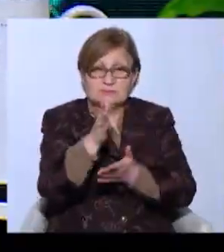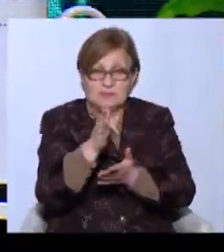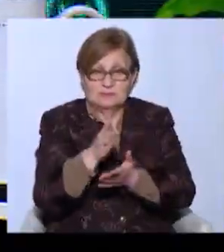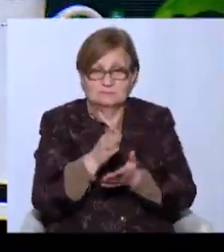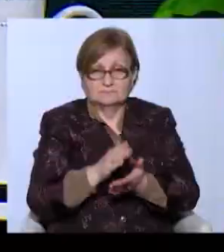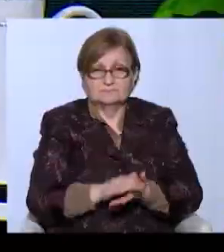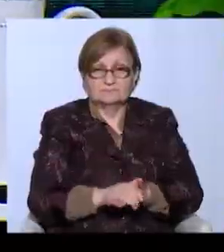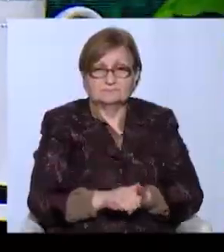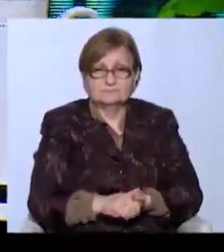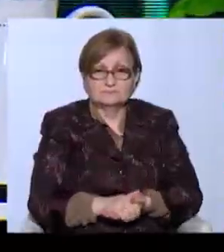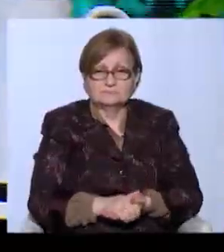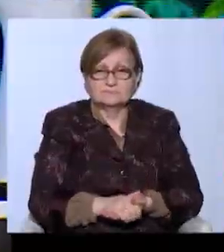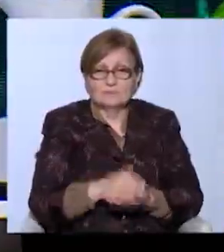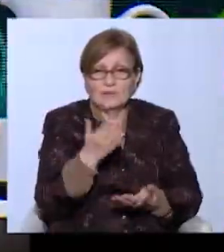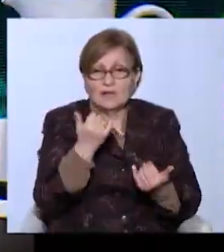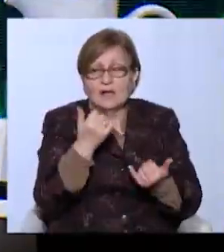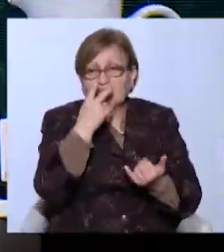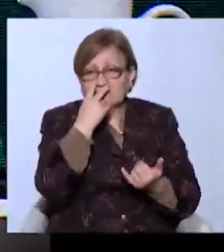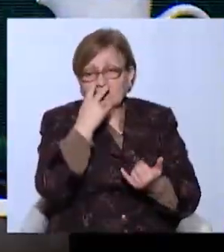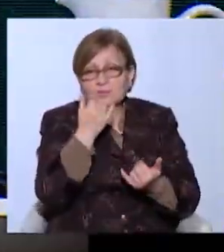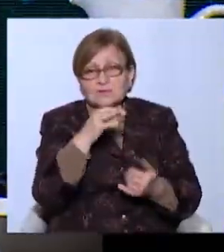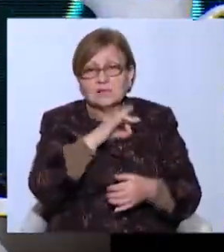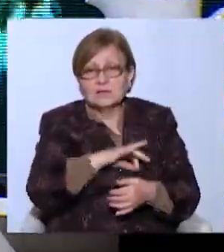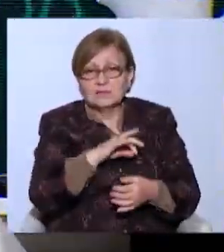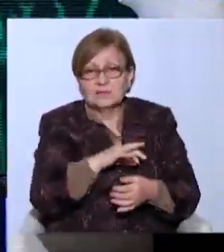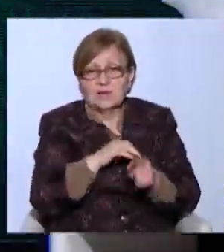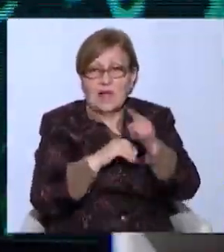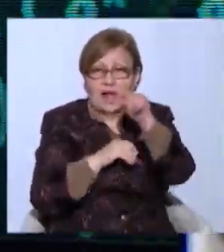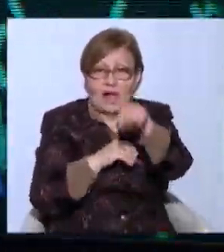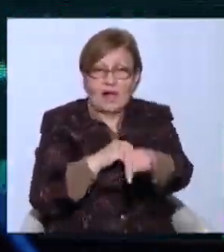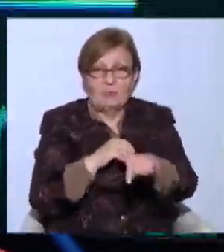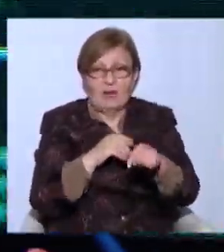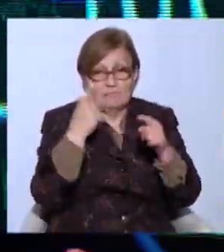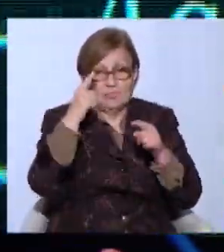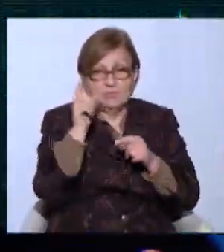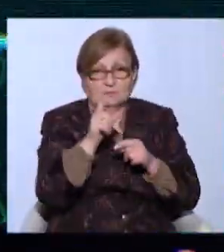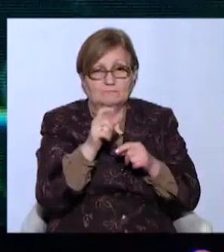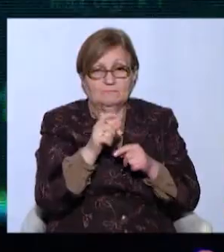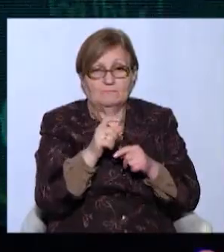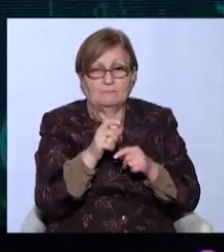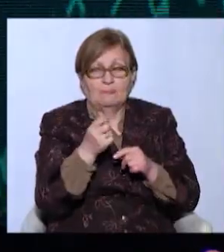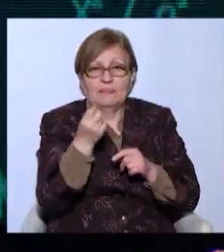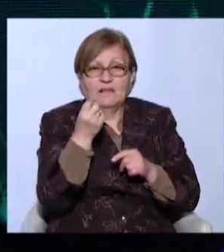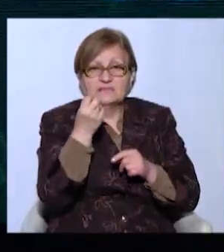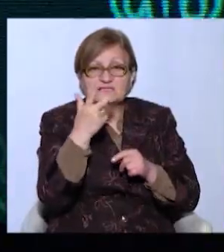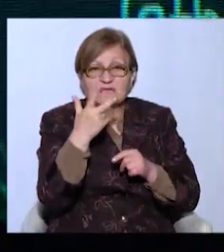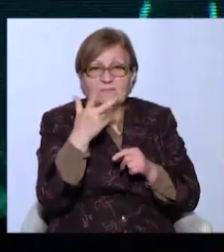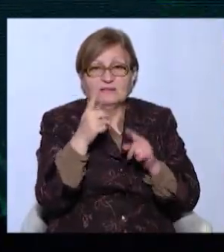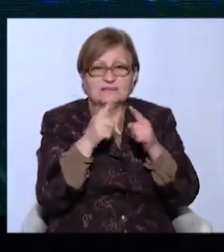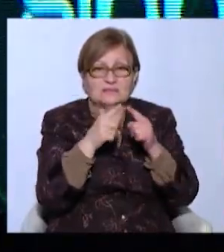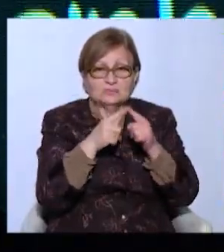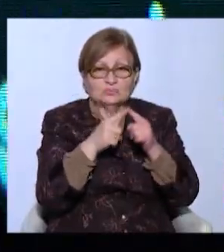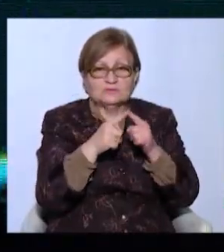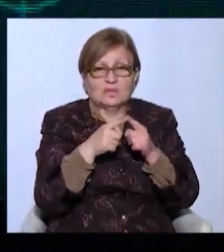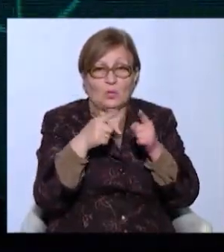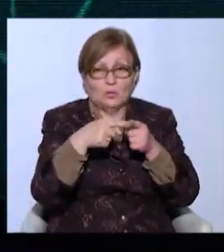ფორმულის გამოყენება. მოდით ჩვენ ეს გამოვიყენოთ აი ამ ამოცანაში. 60 გრადუსიან კუთხეში ჩახაზულია ორი წრეწირი,